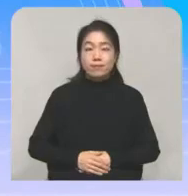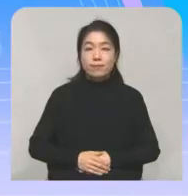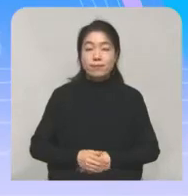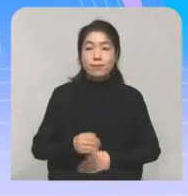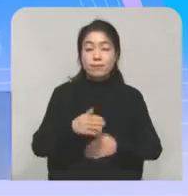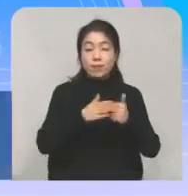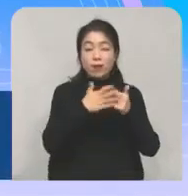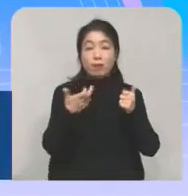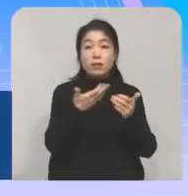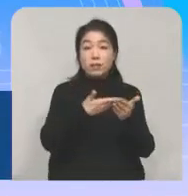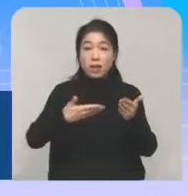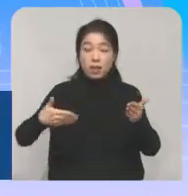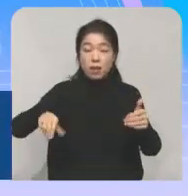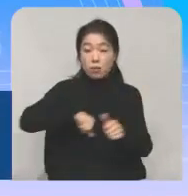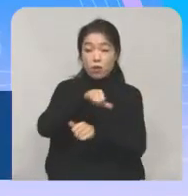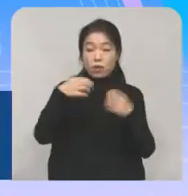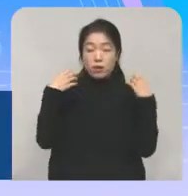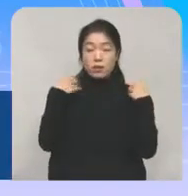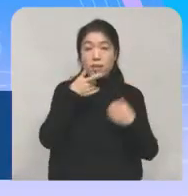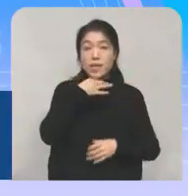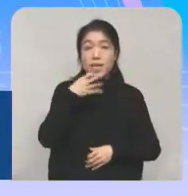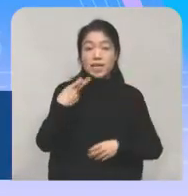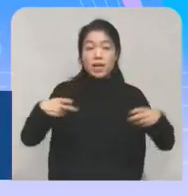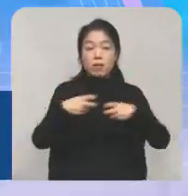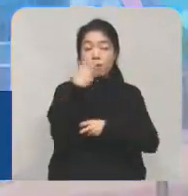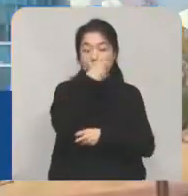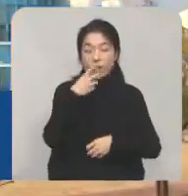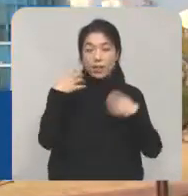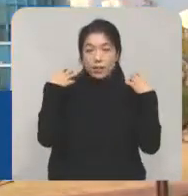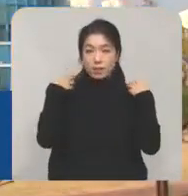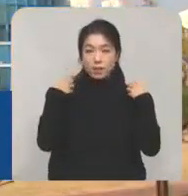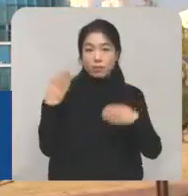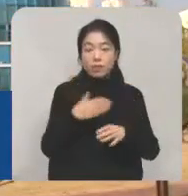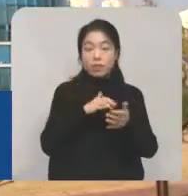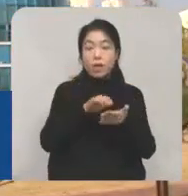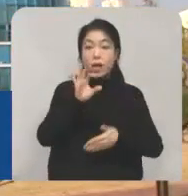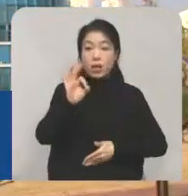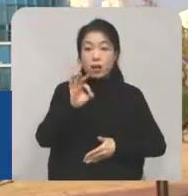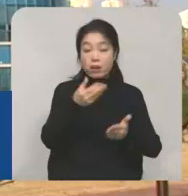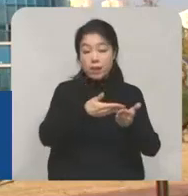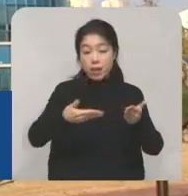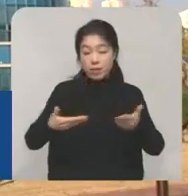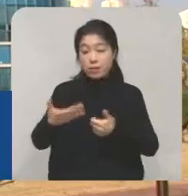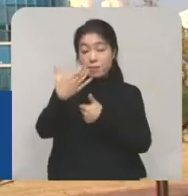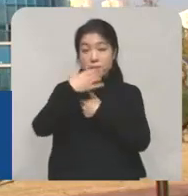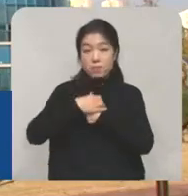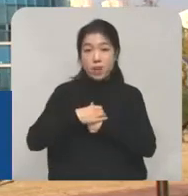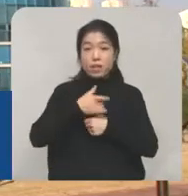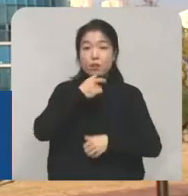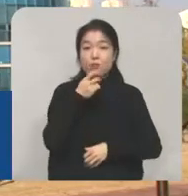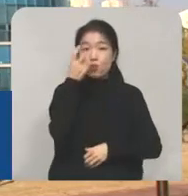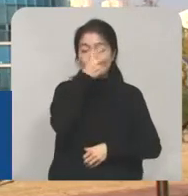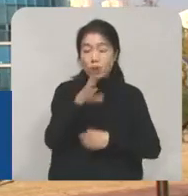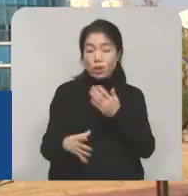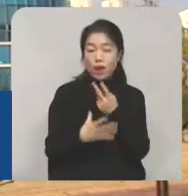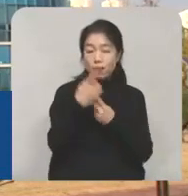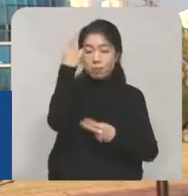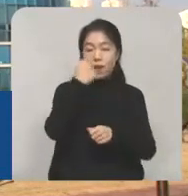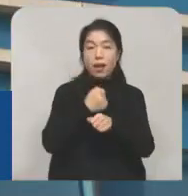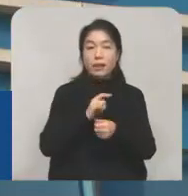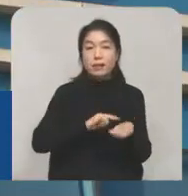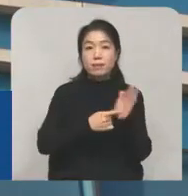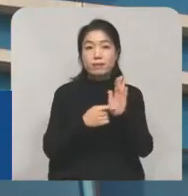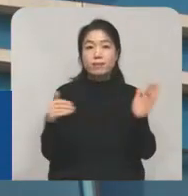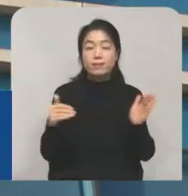영산강 유역 환경청 의 익산지방국토관리청 으로부터 10개 국가 하천을 이관 받아 물 관리 이론 하에 들어간다고